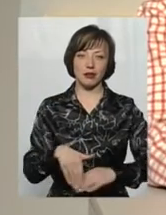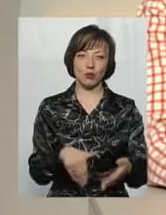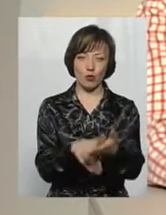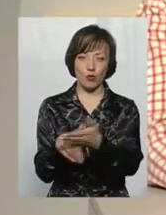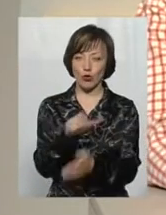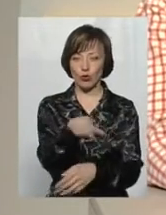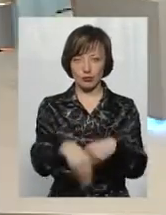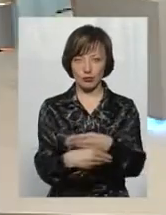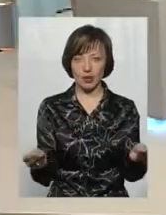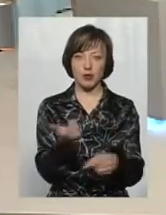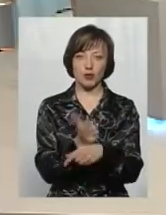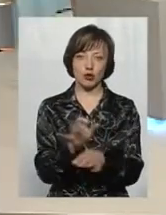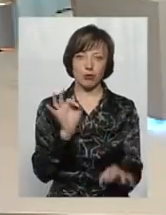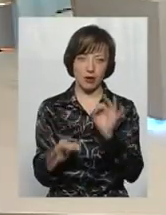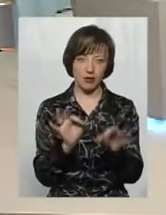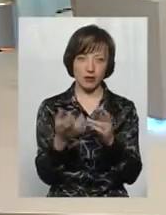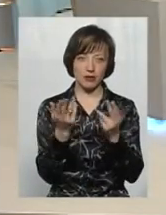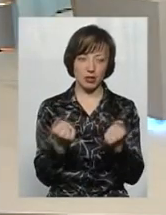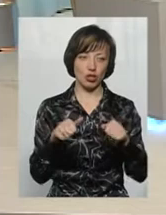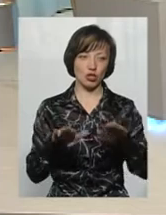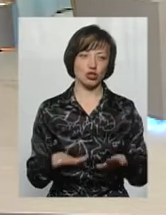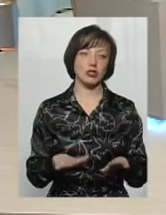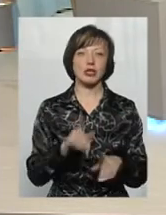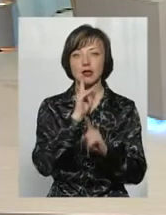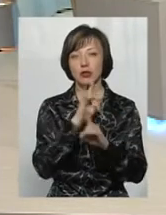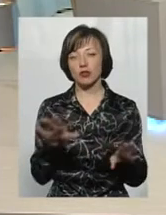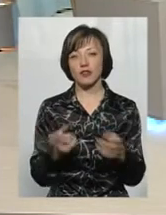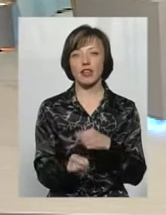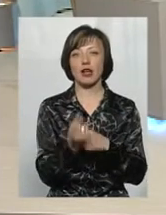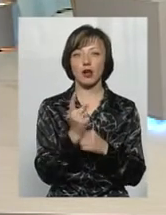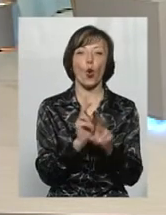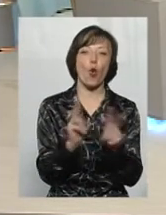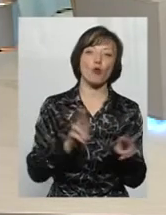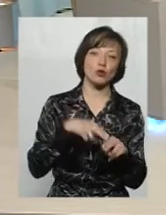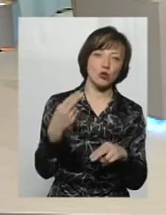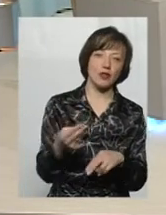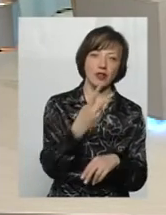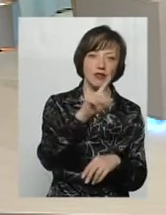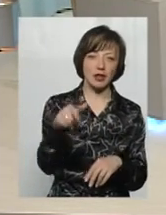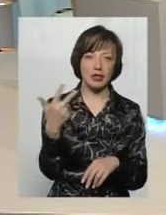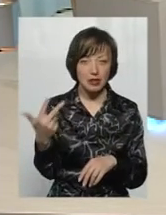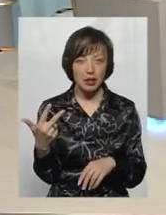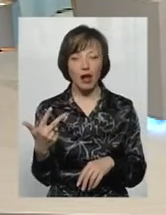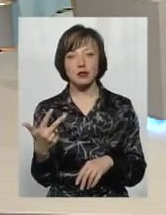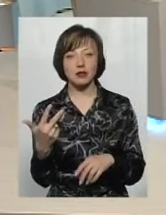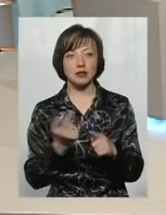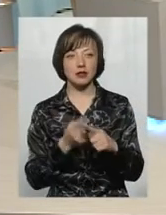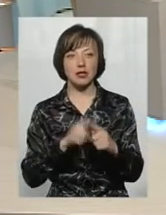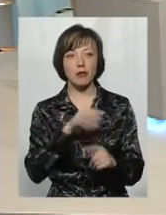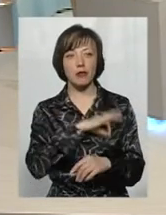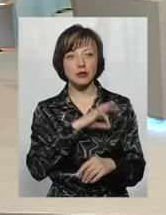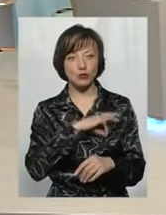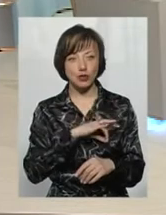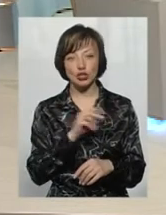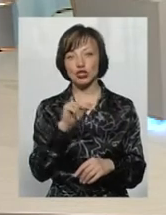Абсолютно. Це більш справедливо, так, рішення. Так. І тоді не буде виникати, кому відшкодували 2 і 3 перевізника, та пільговика,